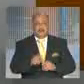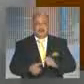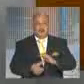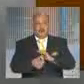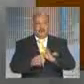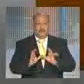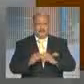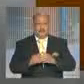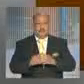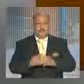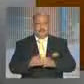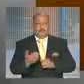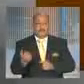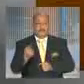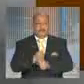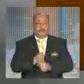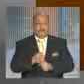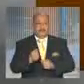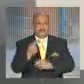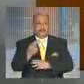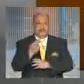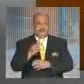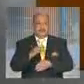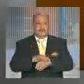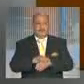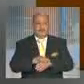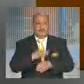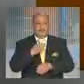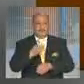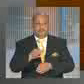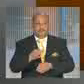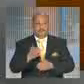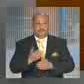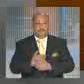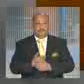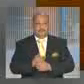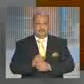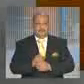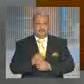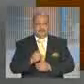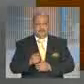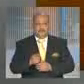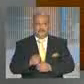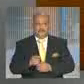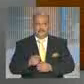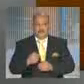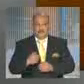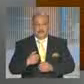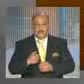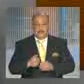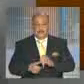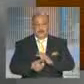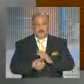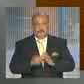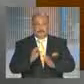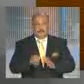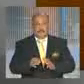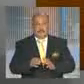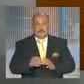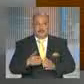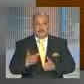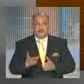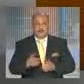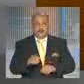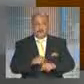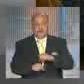ندافعوا به على المشروع هذا. ما هو معناها مطلوب من الحكومة مع الأسف نحسوا توا كونه